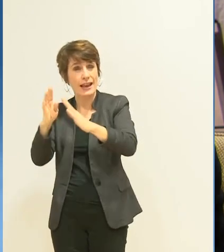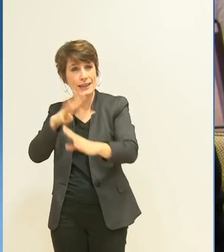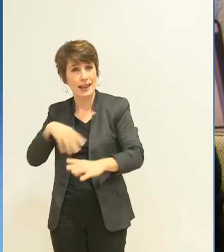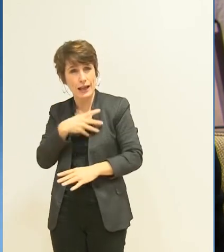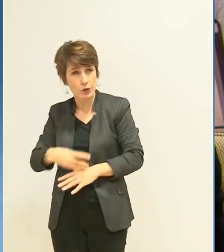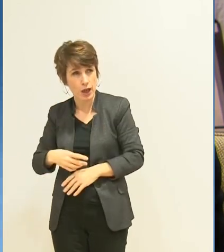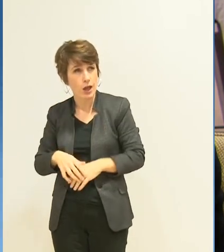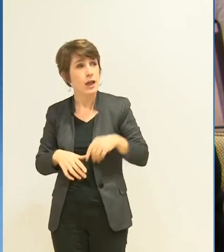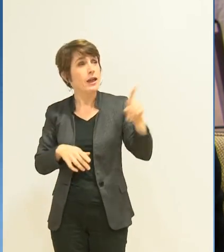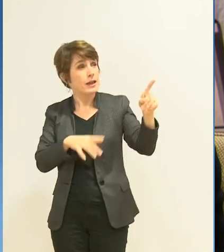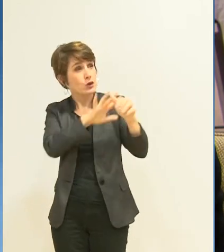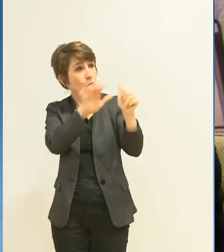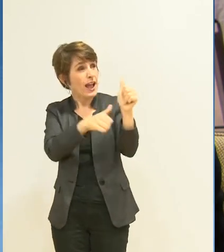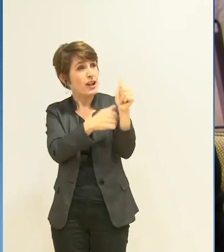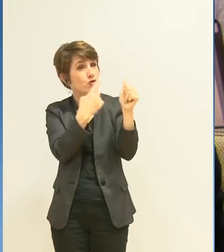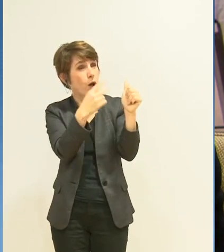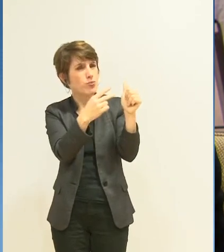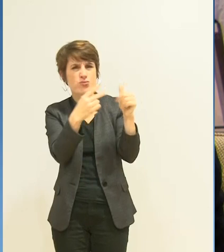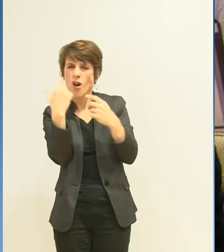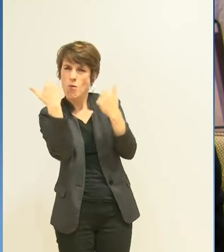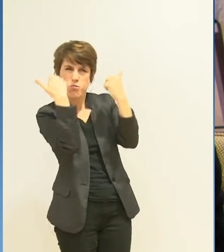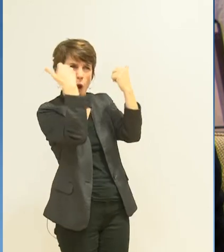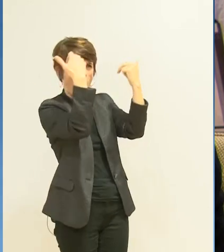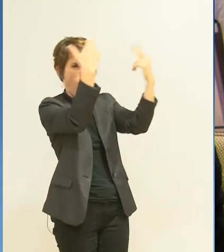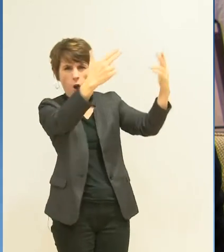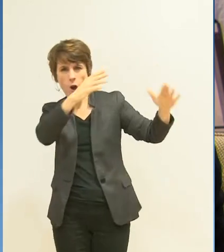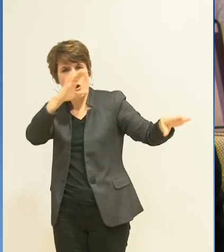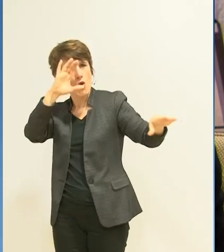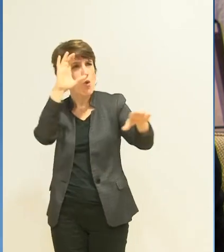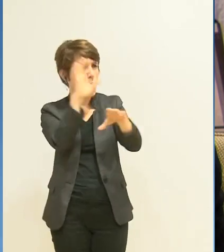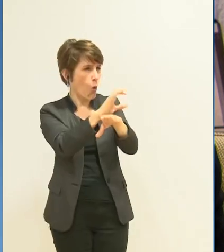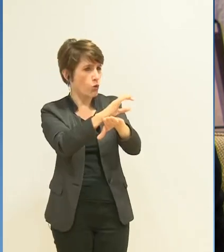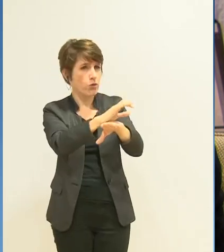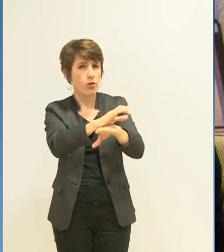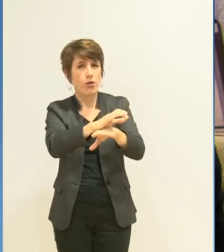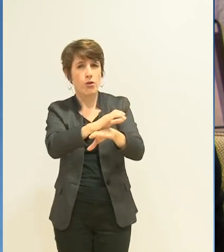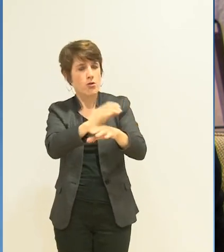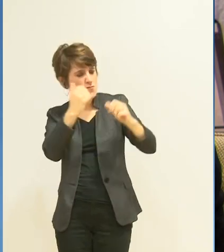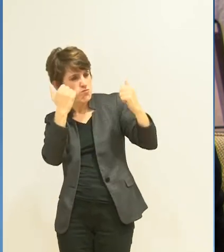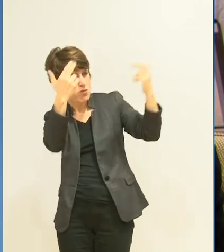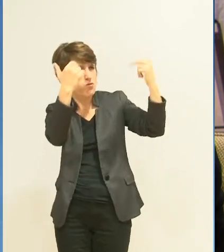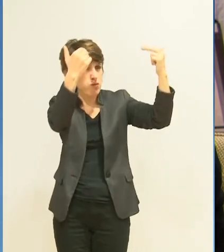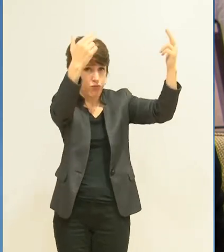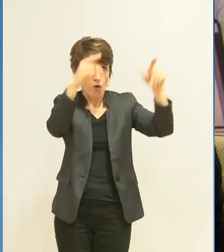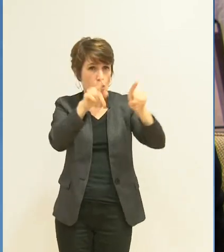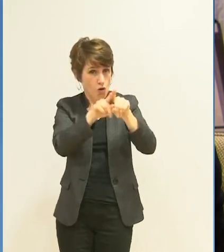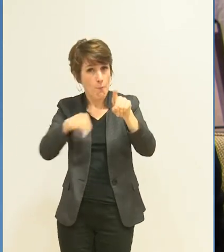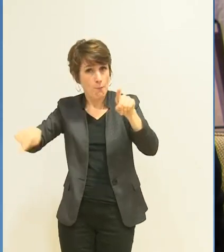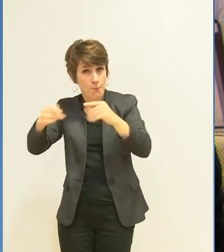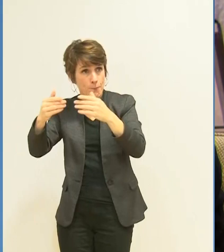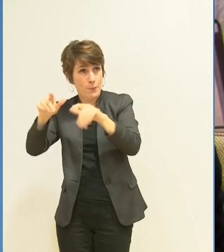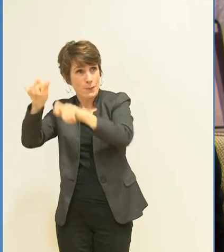adjoints étaient en première ligne pour s'opposer à ce projet funeste avec des arguments comparables à ceux des habitants